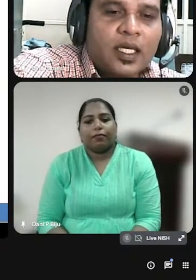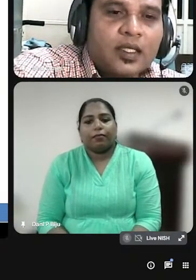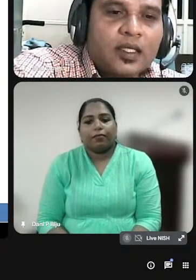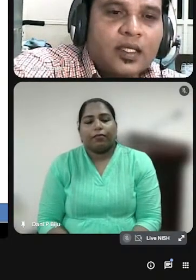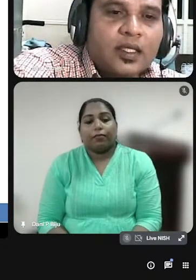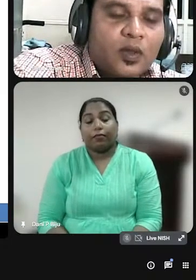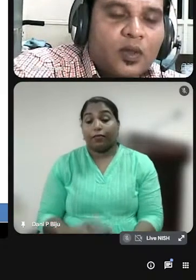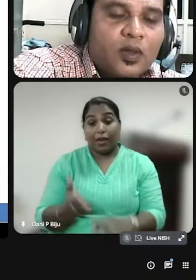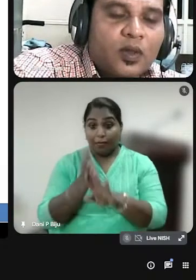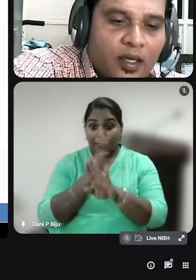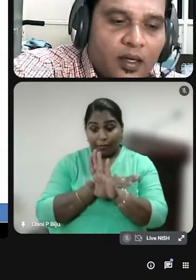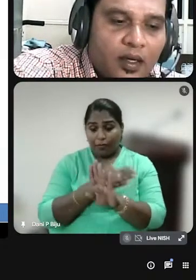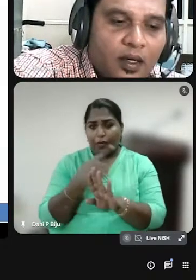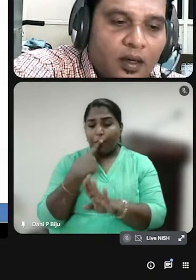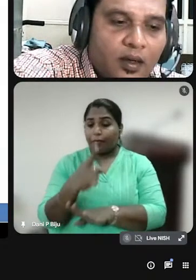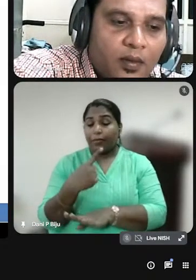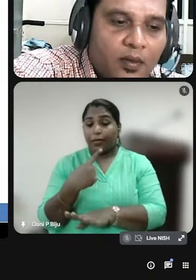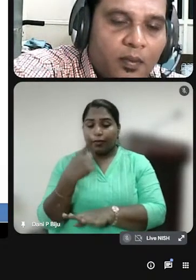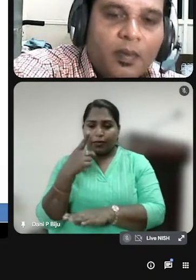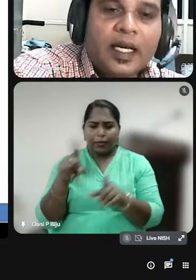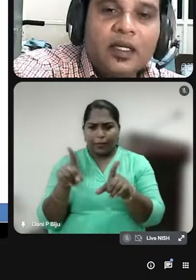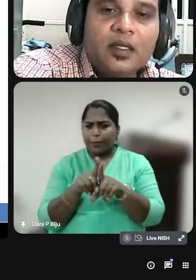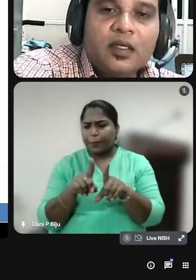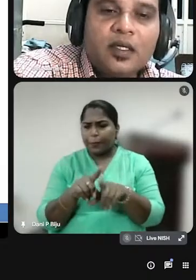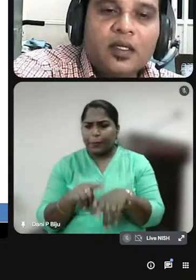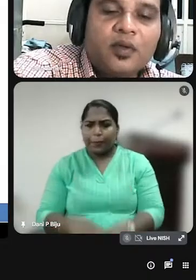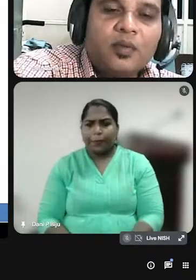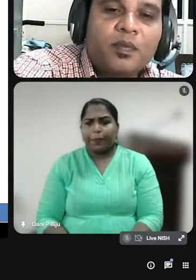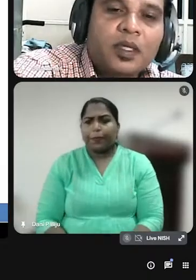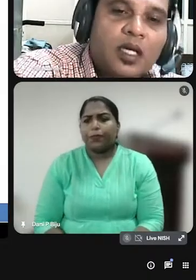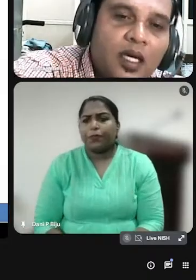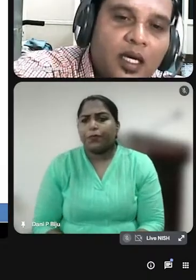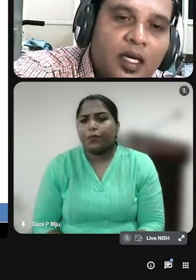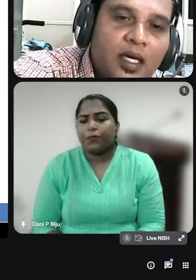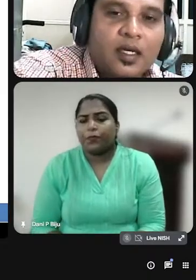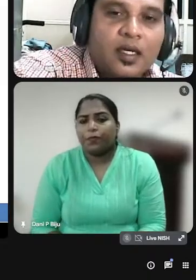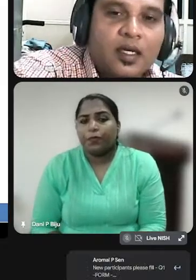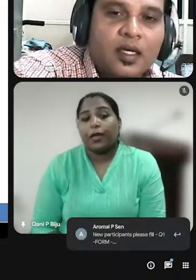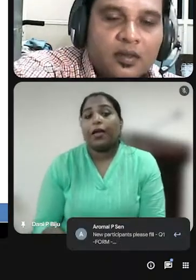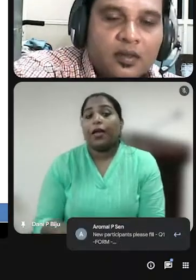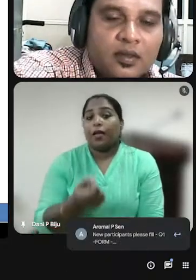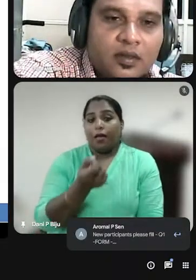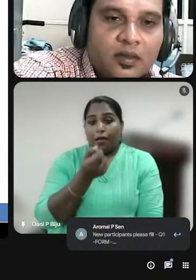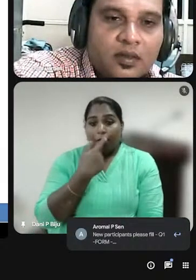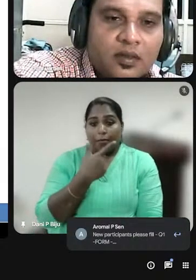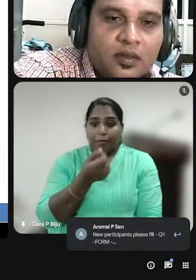നേരത്തെ ഞാൻ പറഞ്ഞത് തന്നെ മരുന്ന് ഇതിന്റെ ഒരു പ്രധാന ഘടകമാണ്.